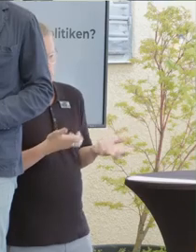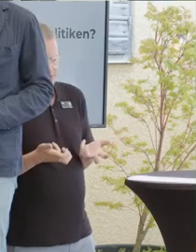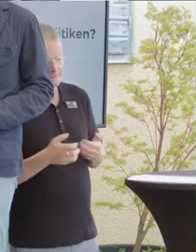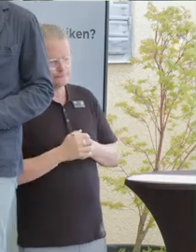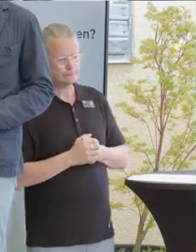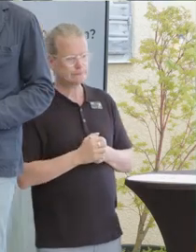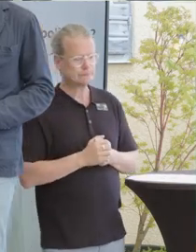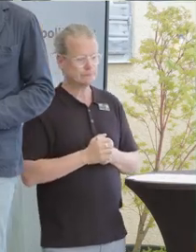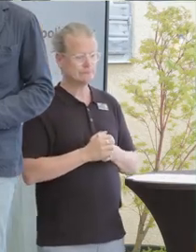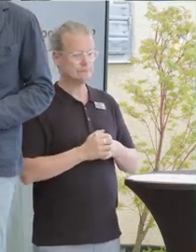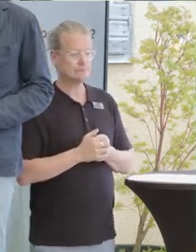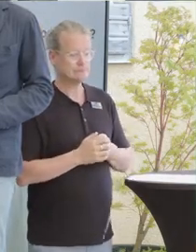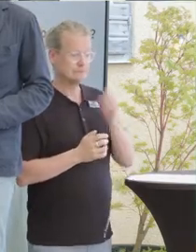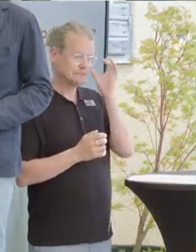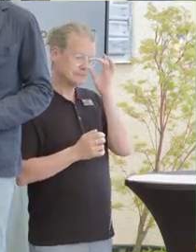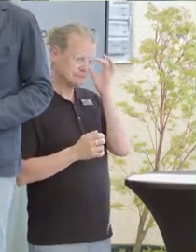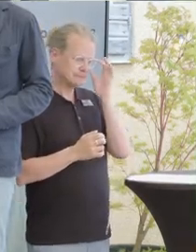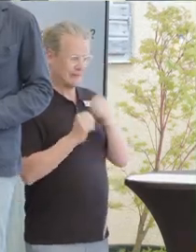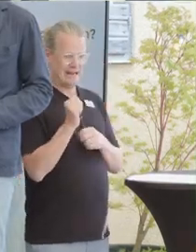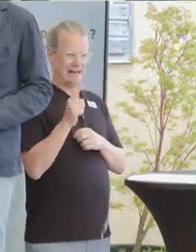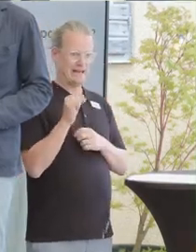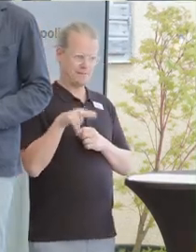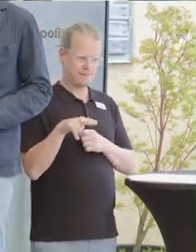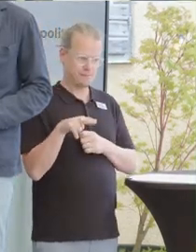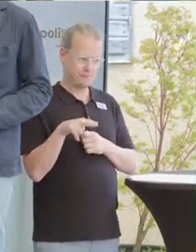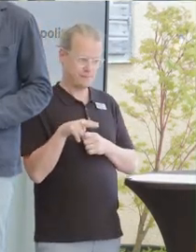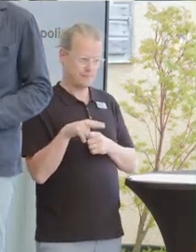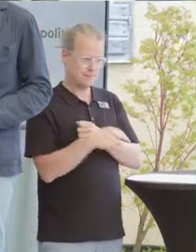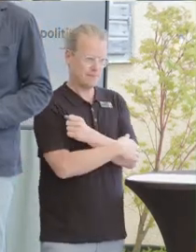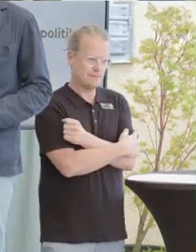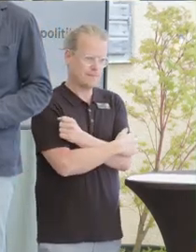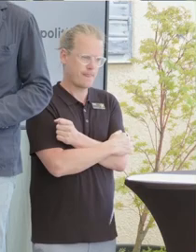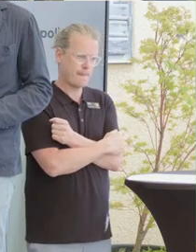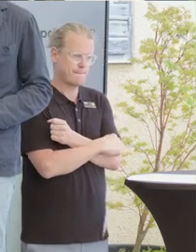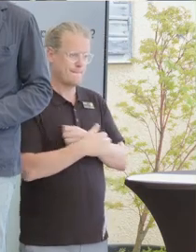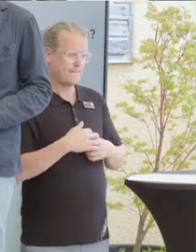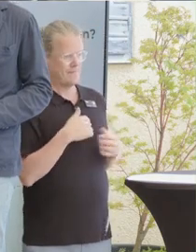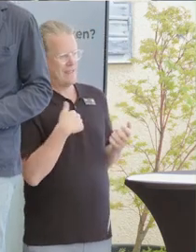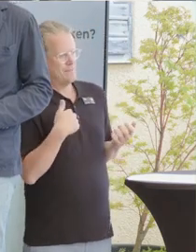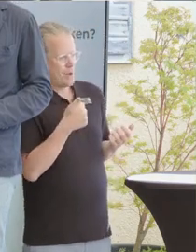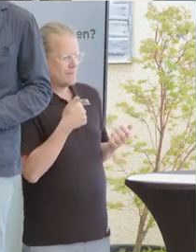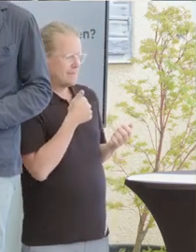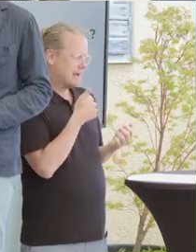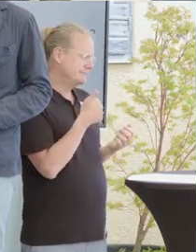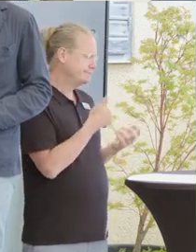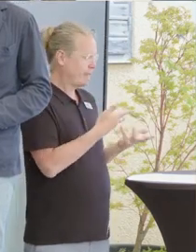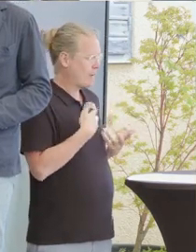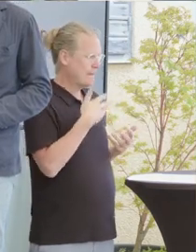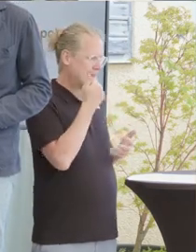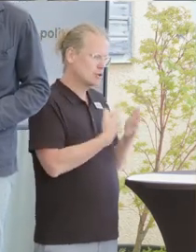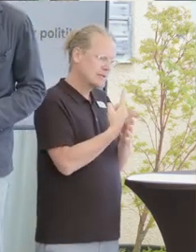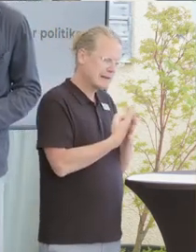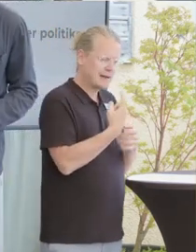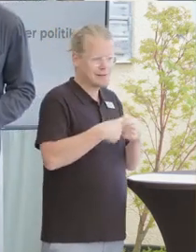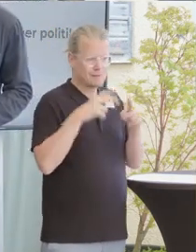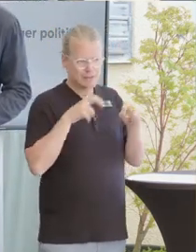Elin? Nej, men alltså här behövs det bättre förutsättningar för forskningen, och de frågorna vi pratar om idag är en del,